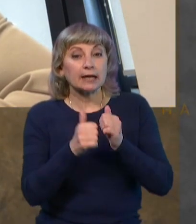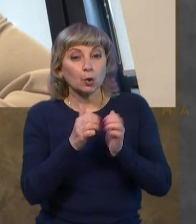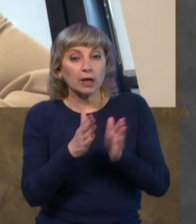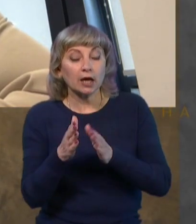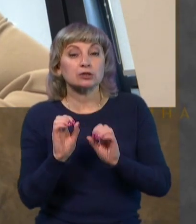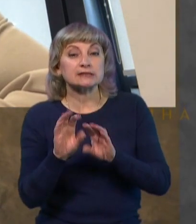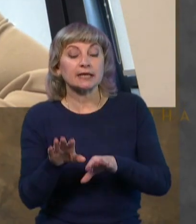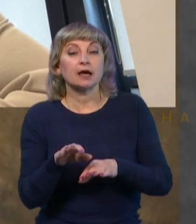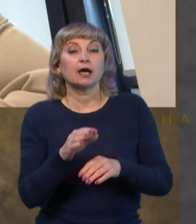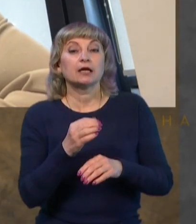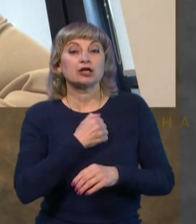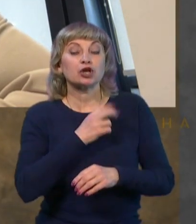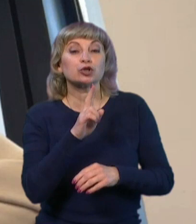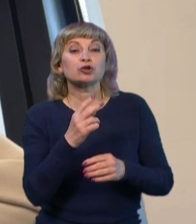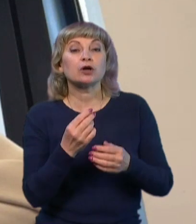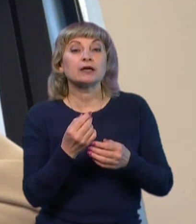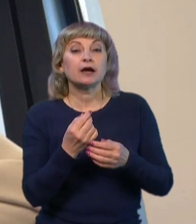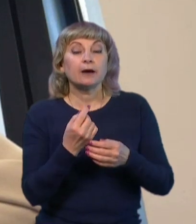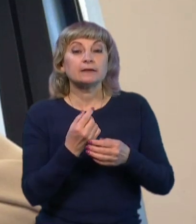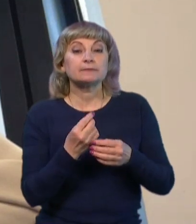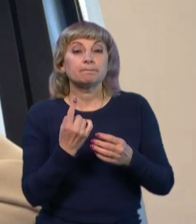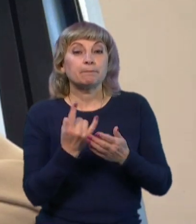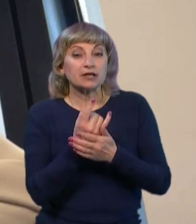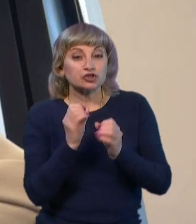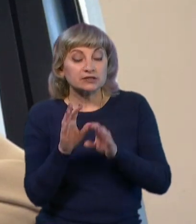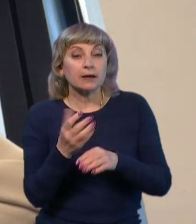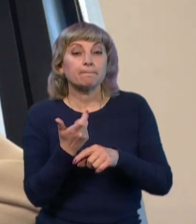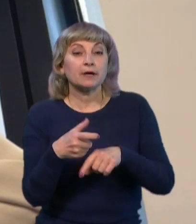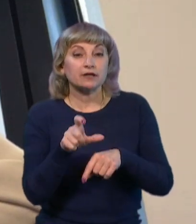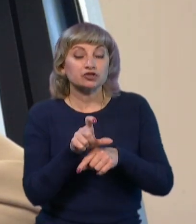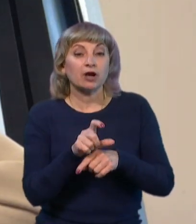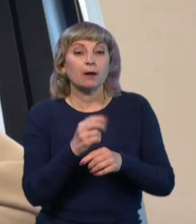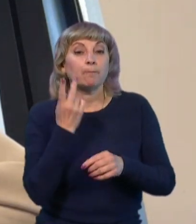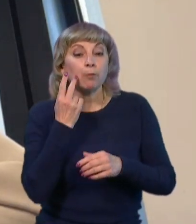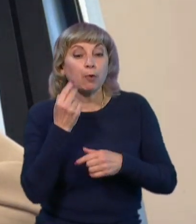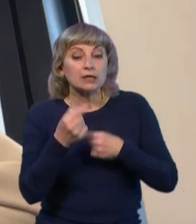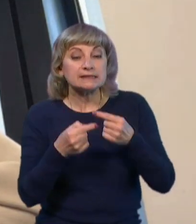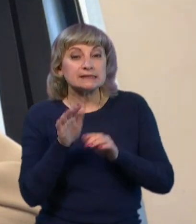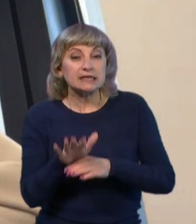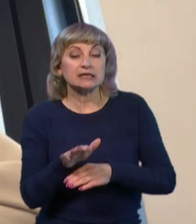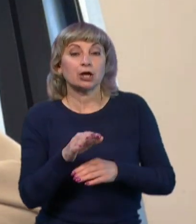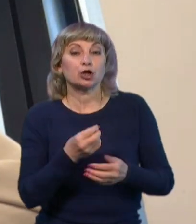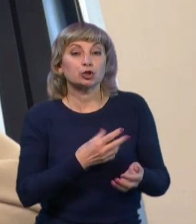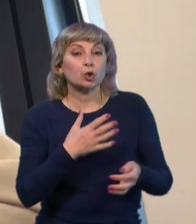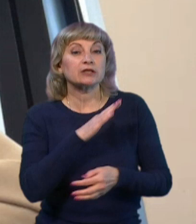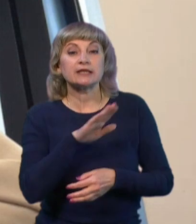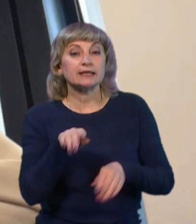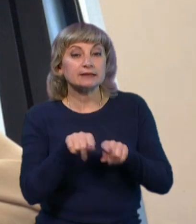На жаль, тих, хто здає вперше, переважає кількість, оскільки постійних донорів не так і багато в Україні.